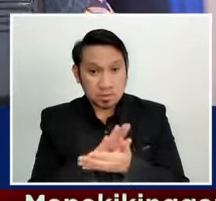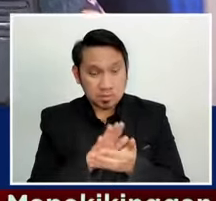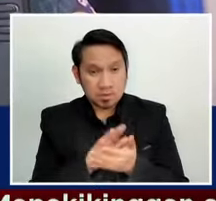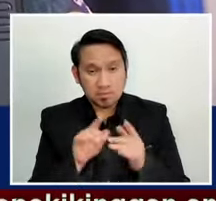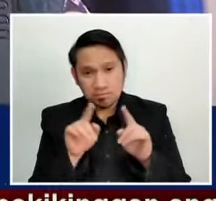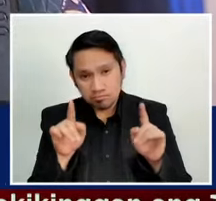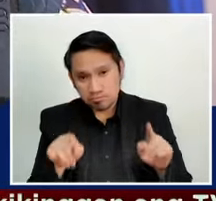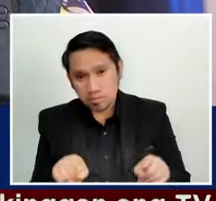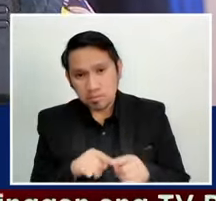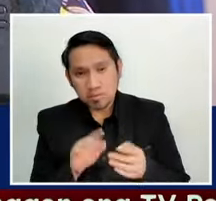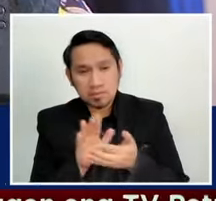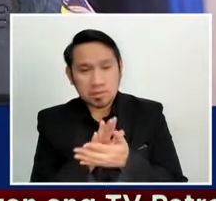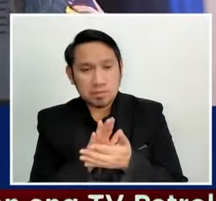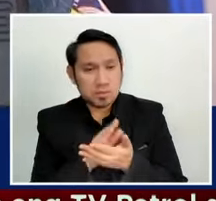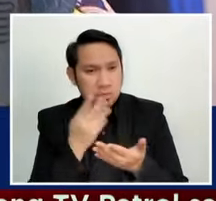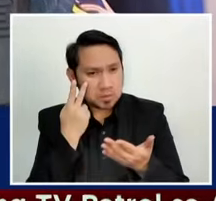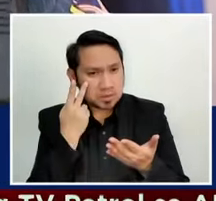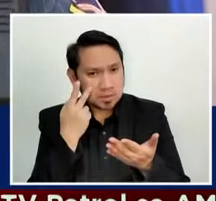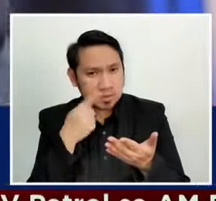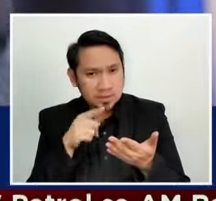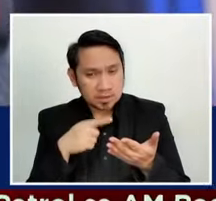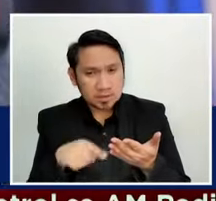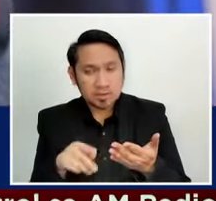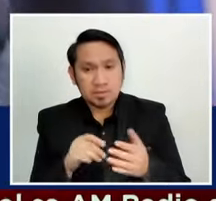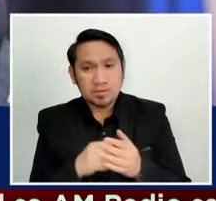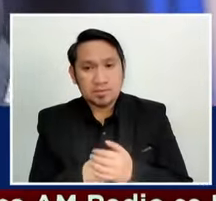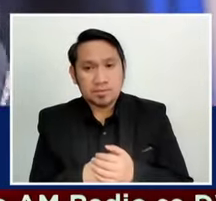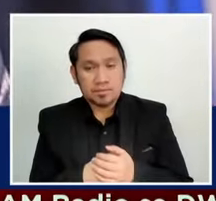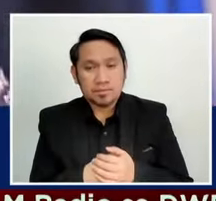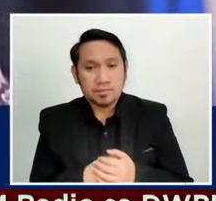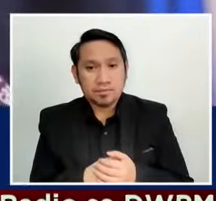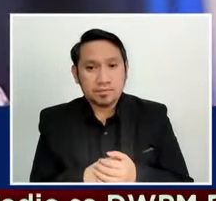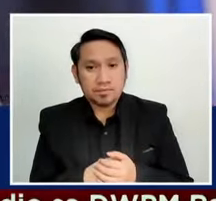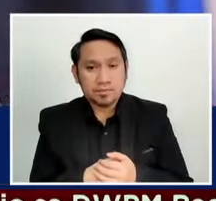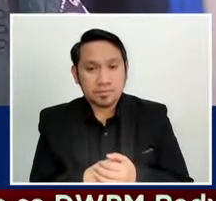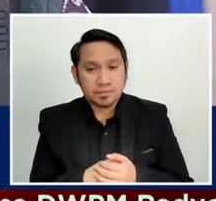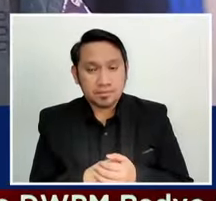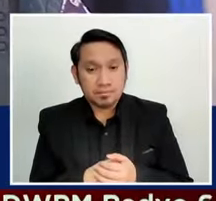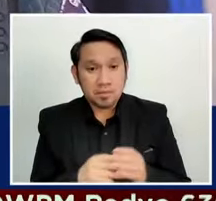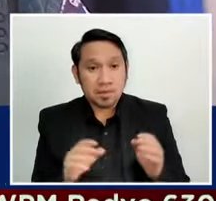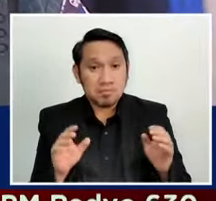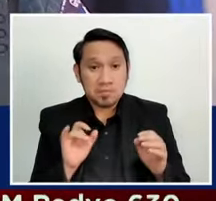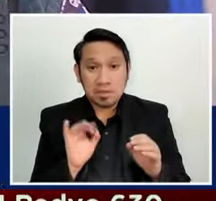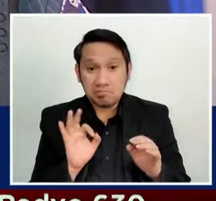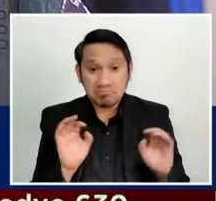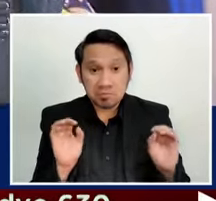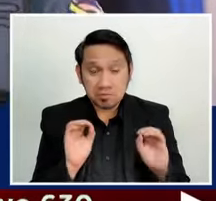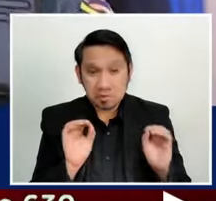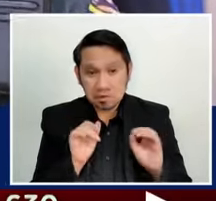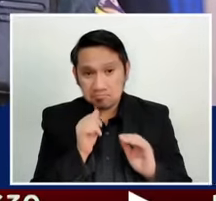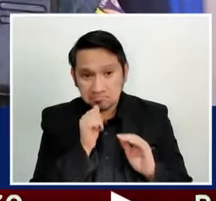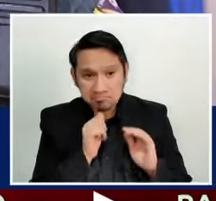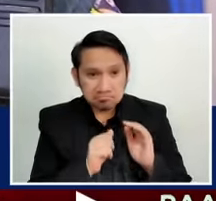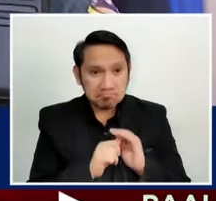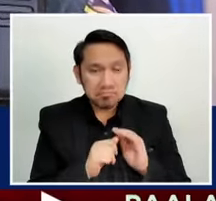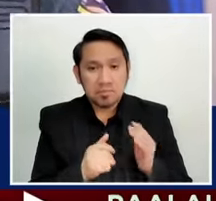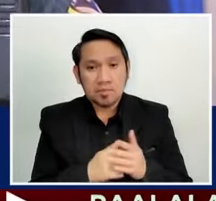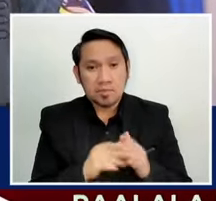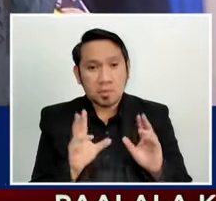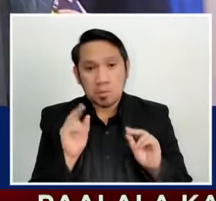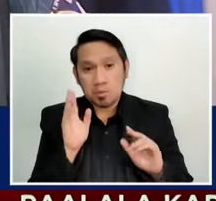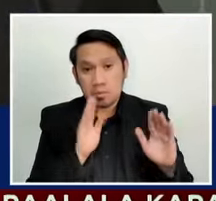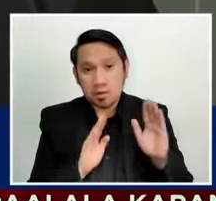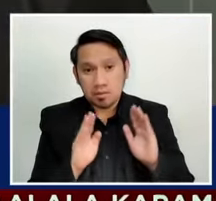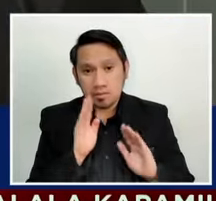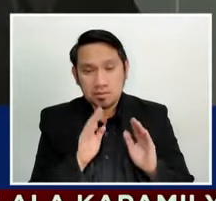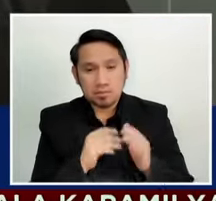unit, kung pwede matrace natin yan. Kung ano, wala tinatagong ano, ang seller, wala problema, di ba?